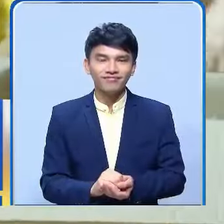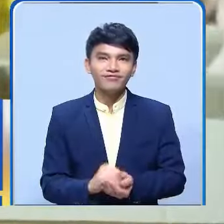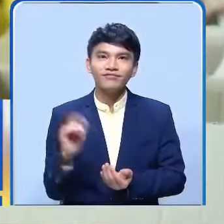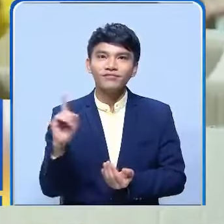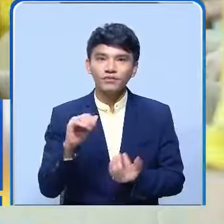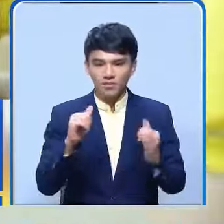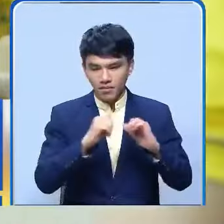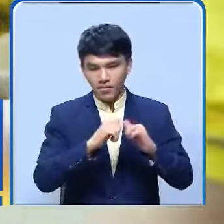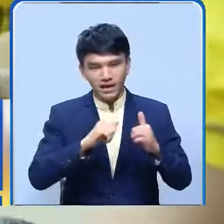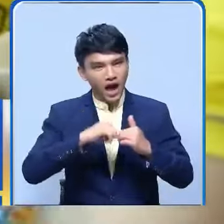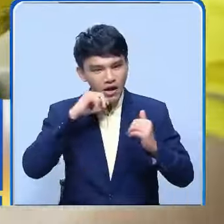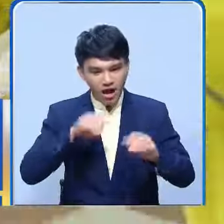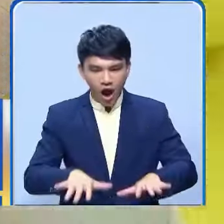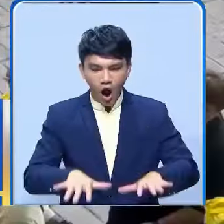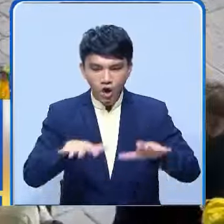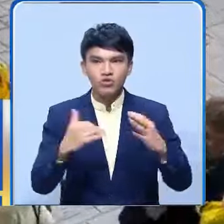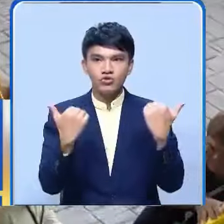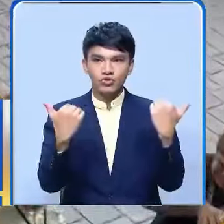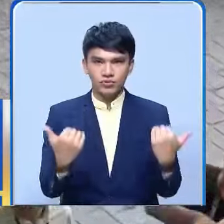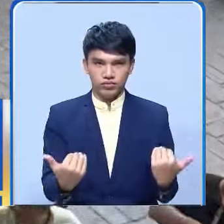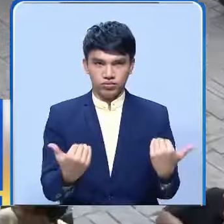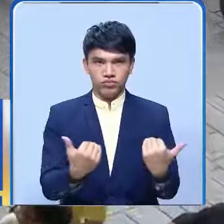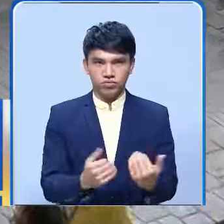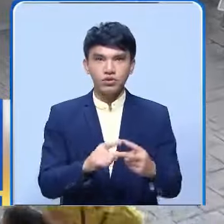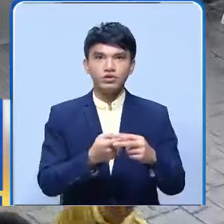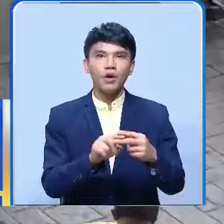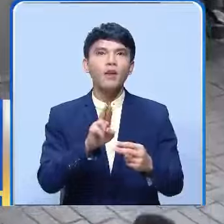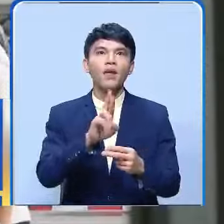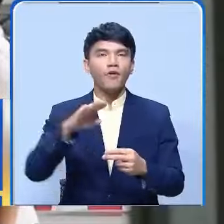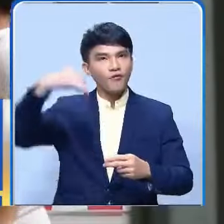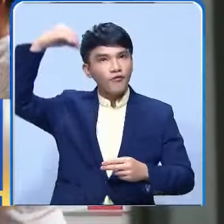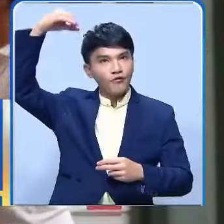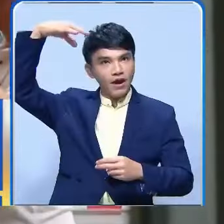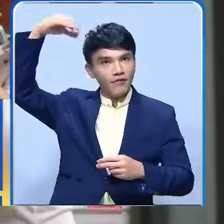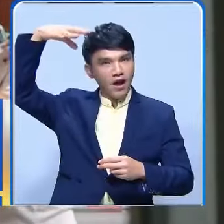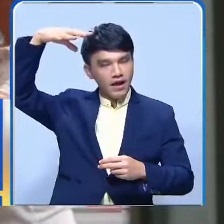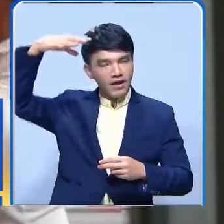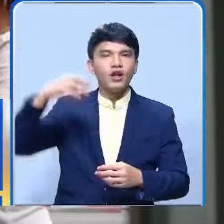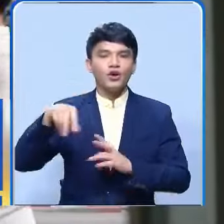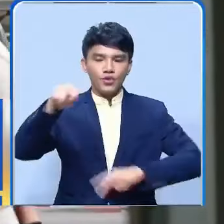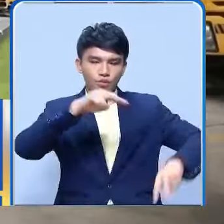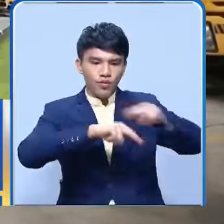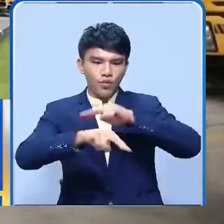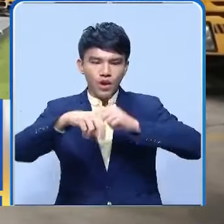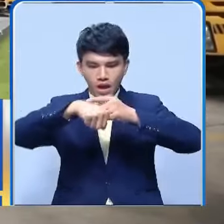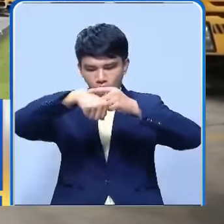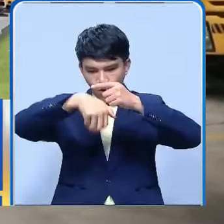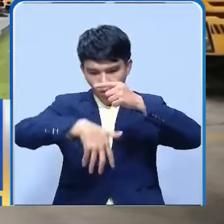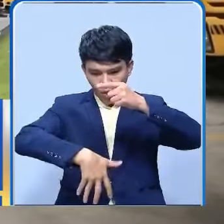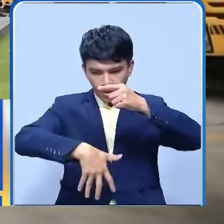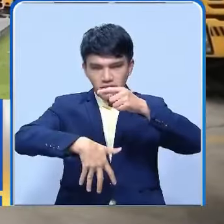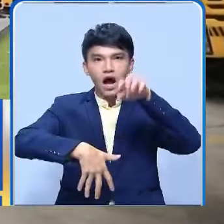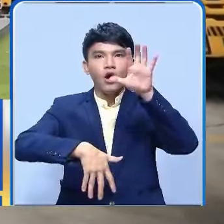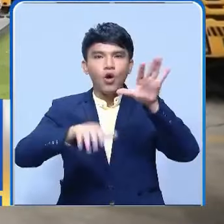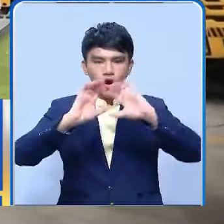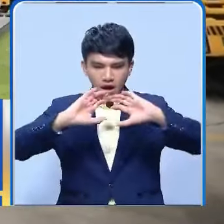ความเสียหายจากอุทกภัยเพื่อเตรียมการซ่อมแซมระบบไฟฟ้าและแสงสว่างรวมถึงดูแลด้านโครงสร้างแก่สถานที่รัฐและบ้